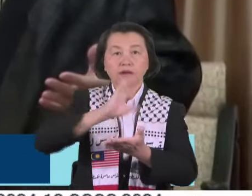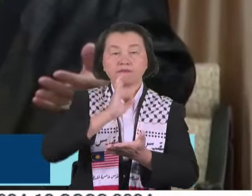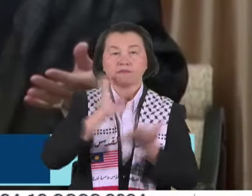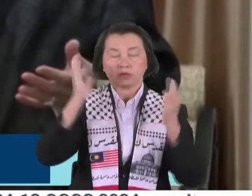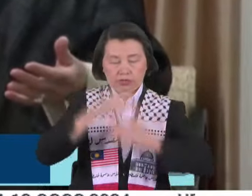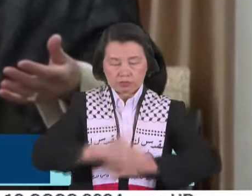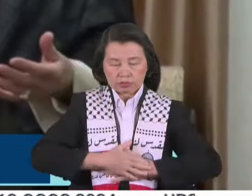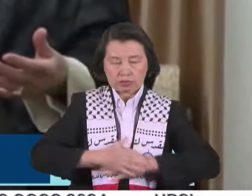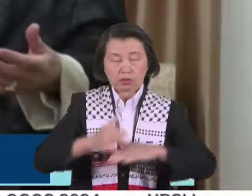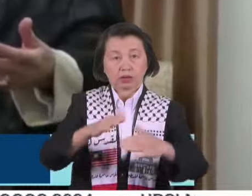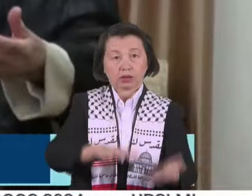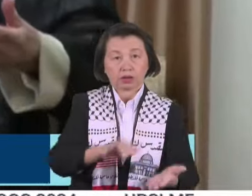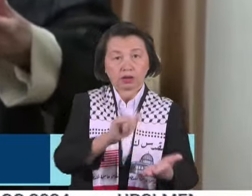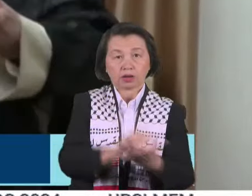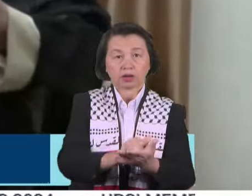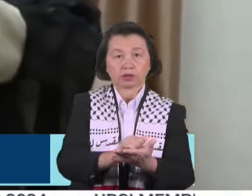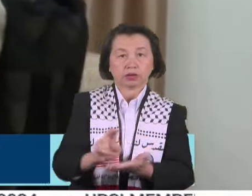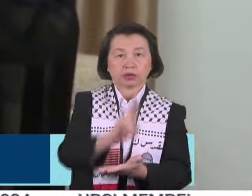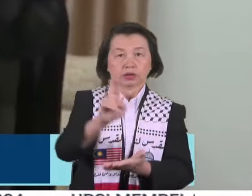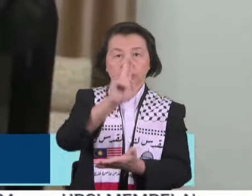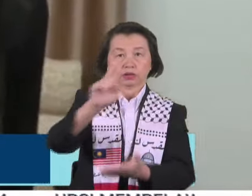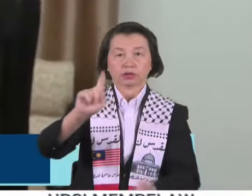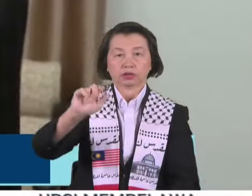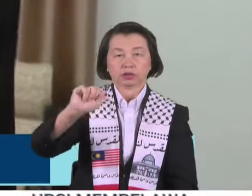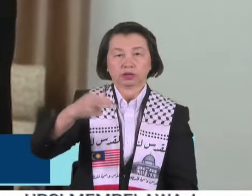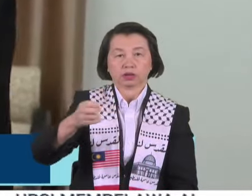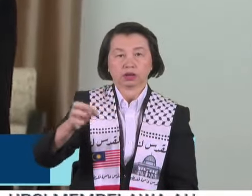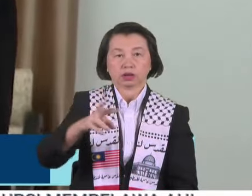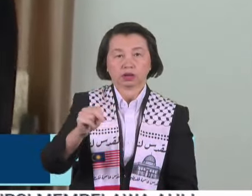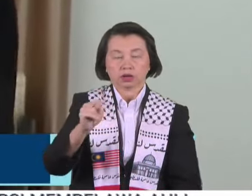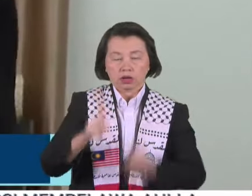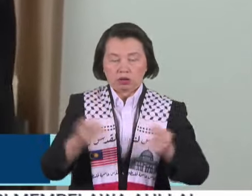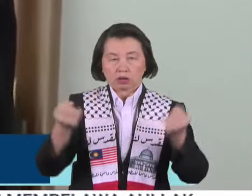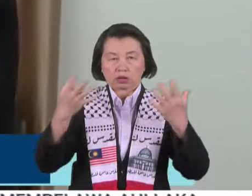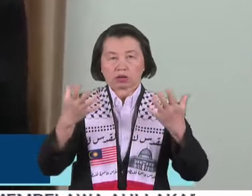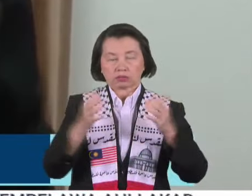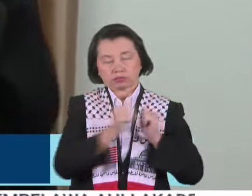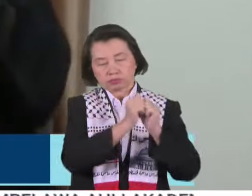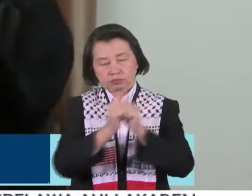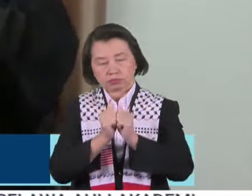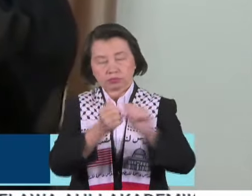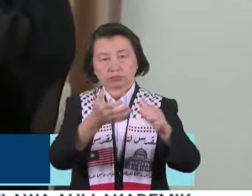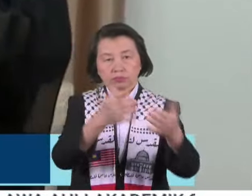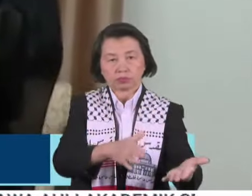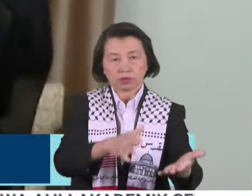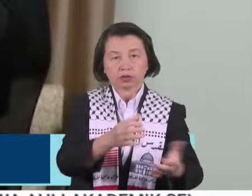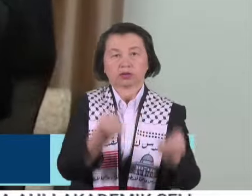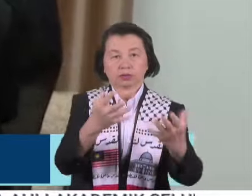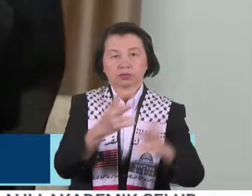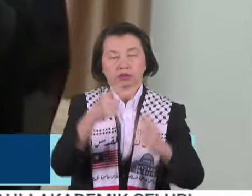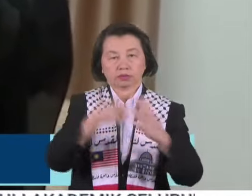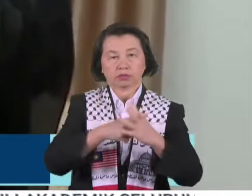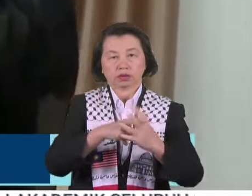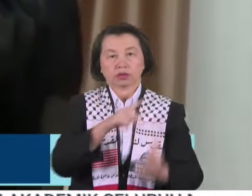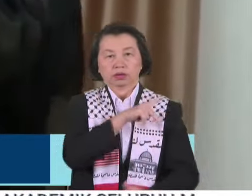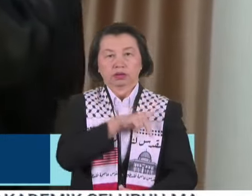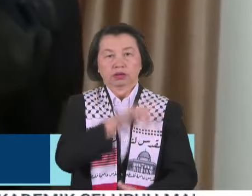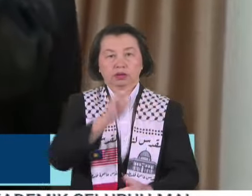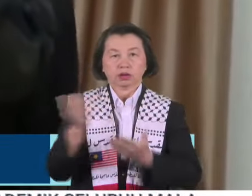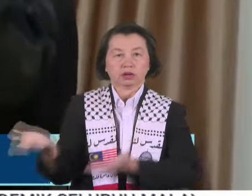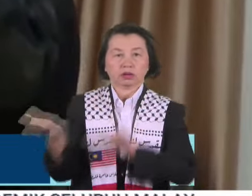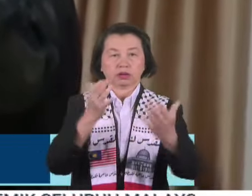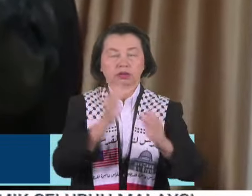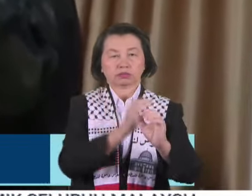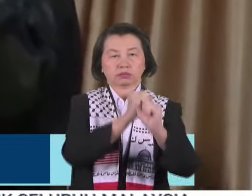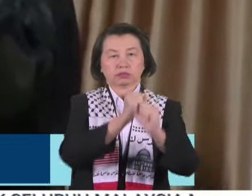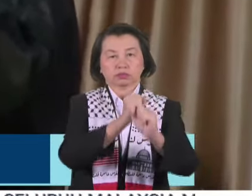jenazah berlangsung di pekarangan Universiti Tehran. Selesai solat, orang ramai mengiringi jenazah Ayatollah dan pengawal pribadinya yang